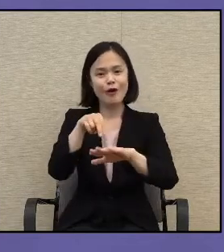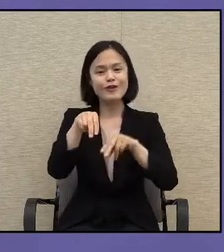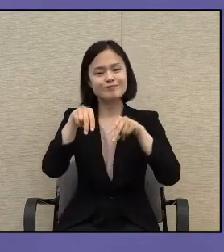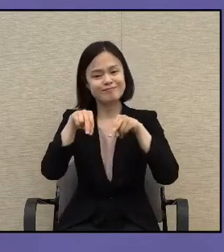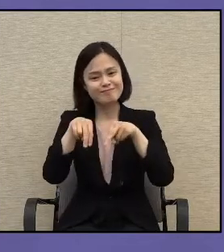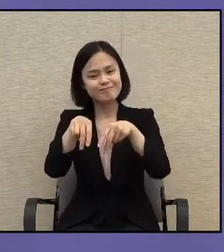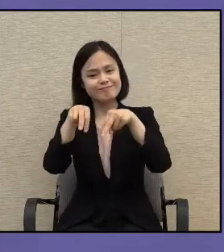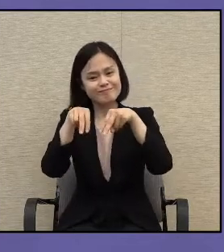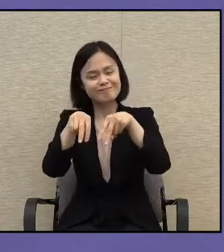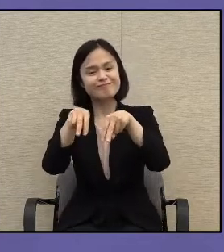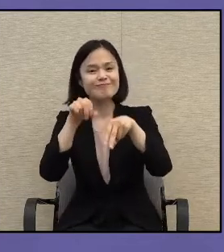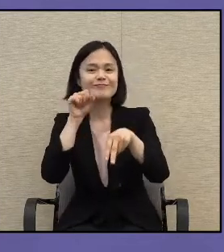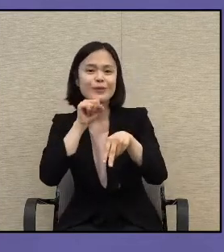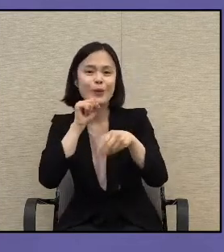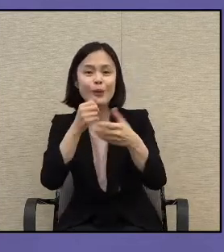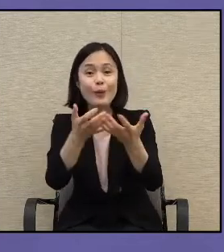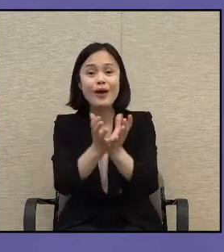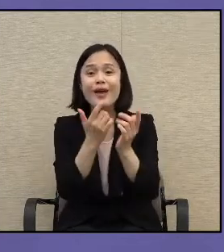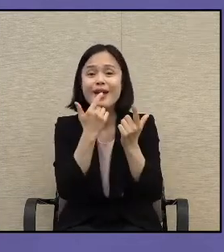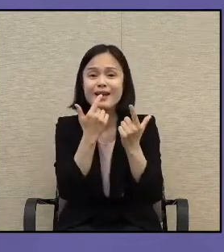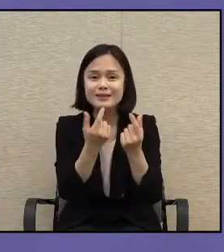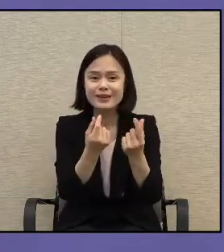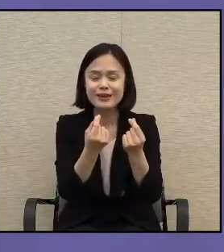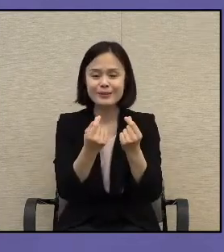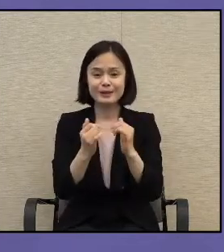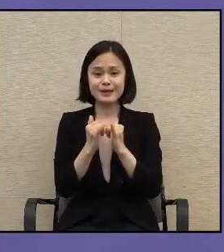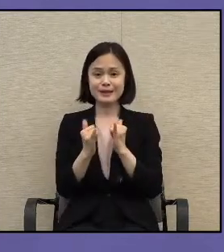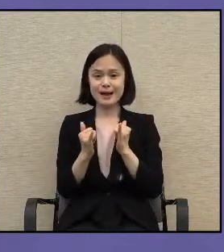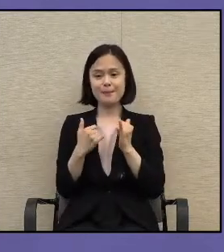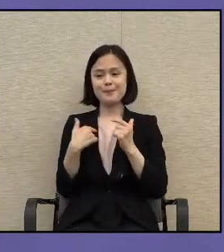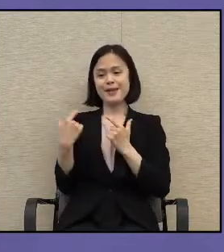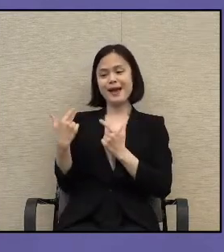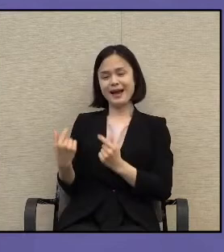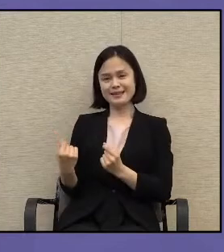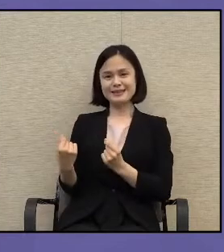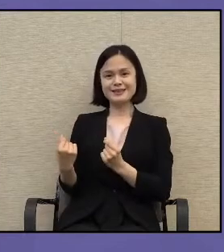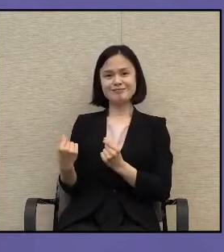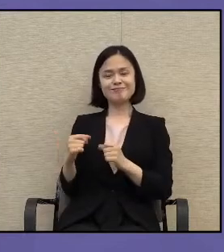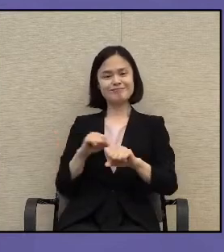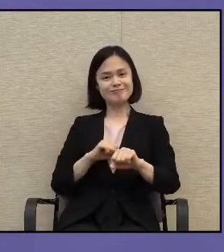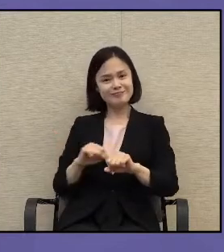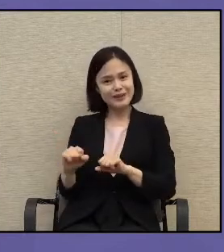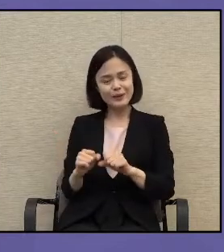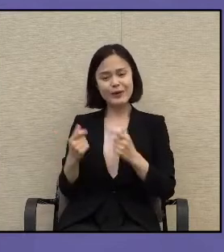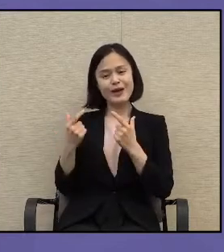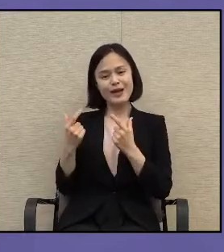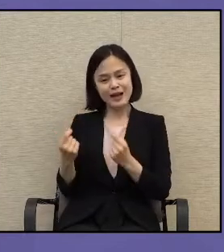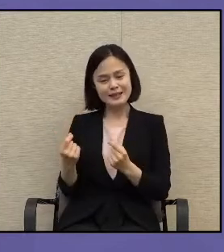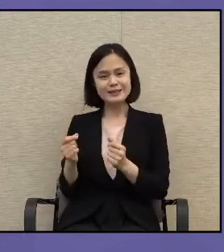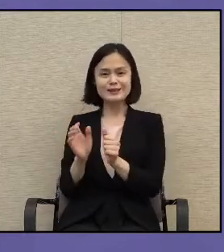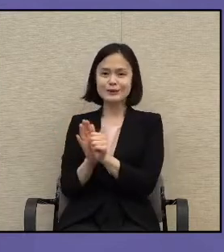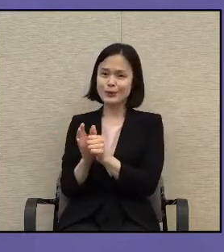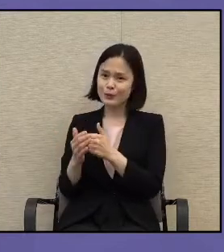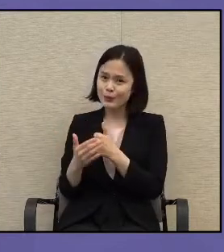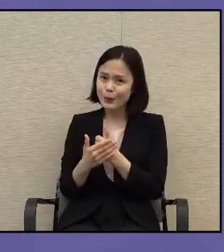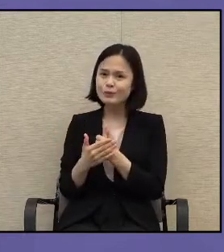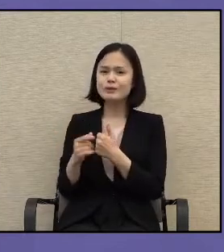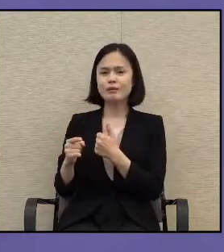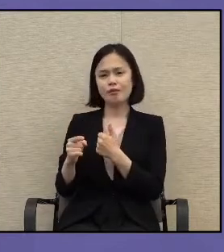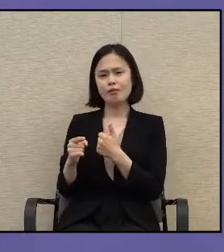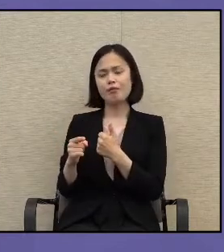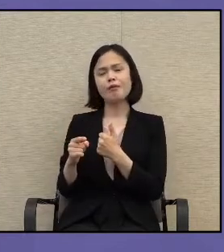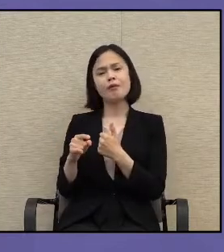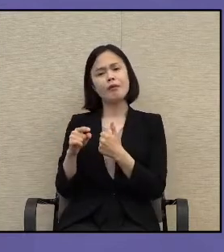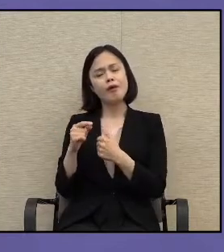보시면 이제 적응이 되는 대상들은 다들 이제 멘탈 헬스하고 관련되는 분들입니다.